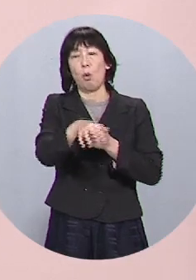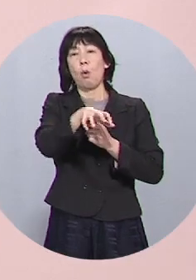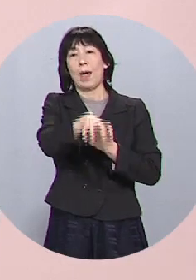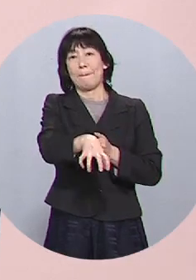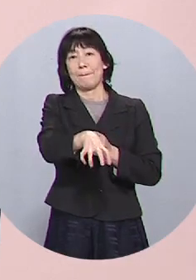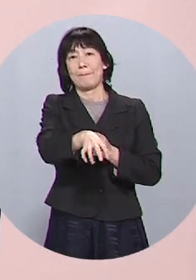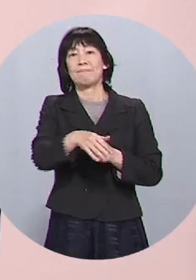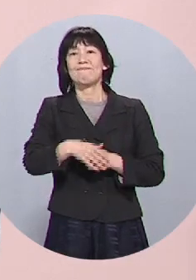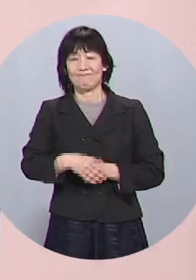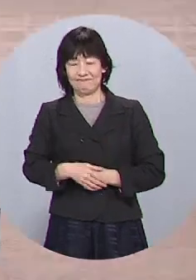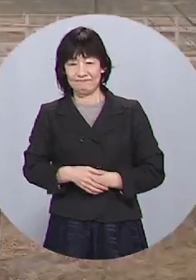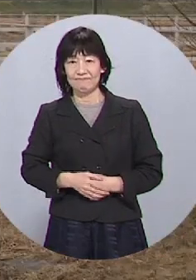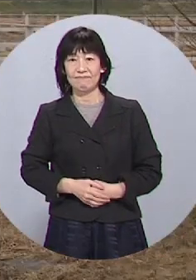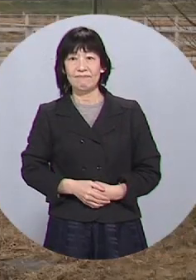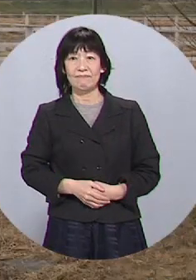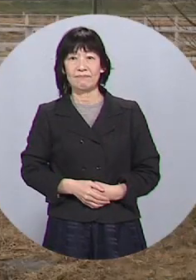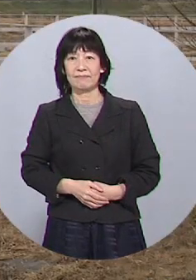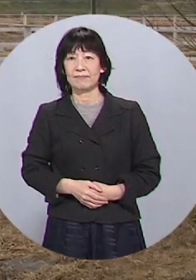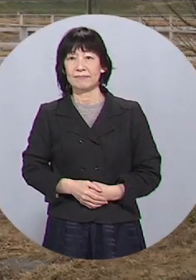こちらをご覧ください。